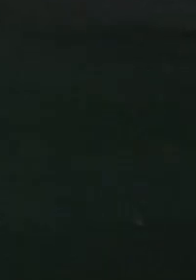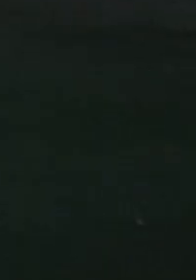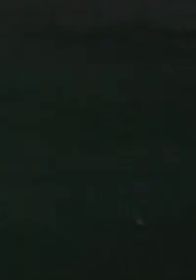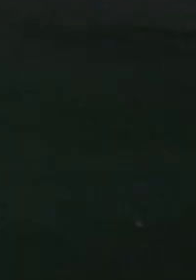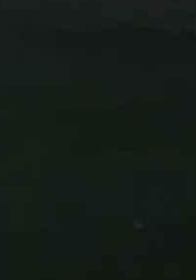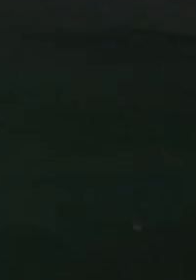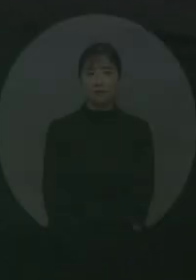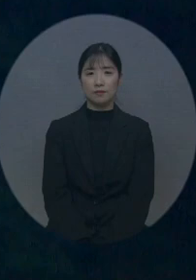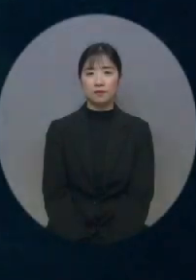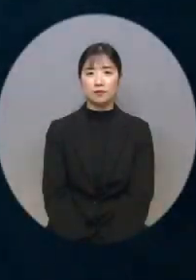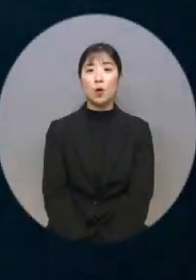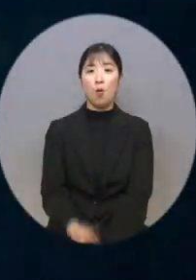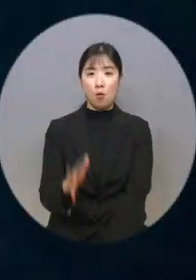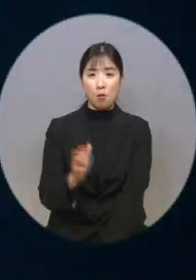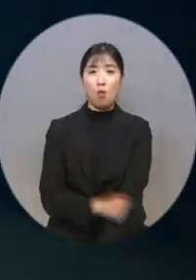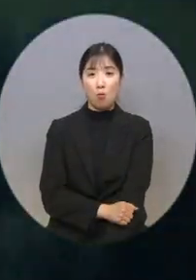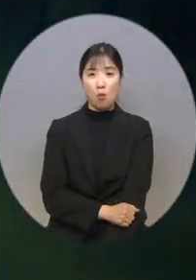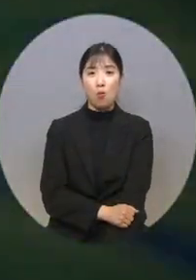끝이야.